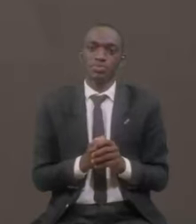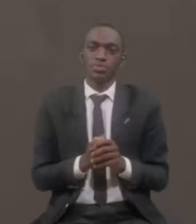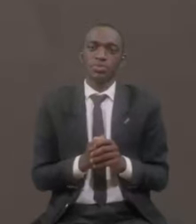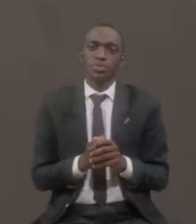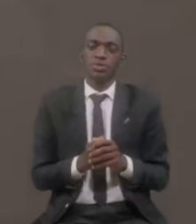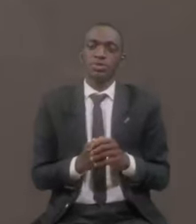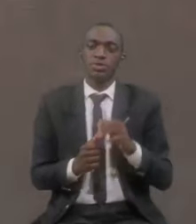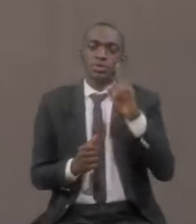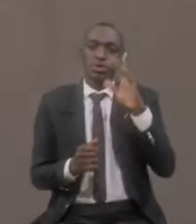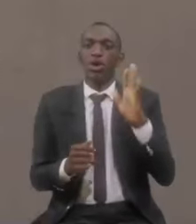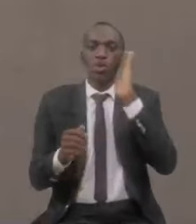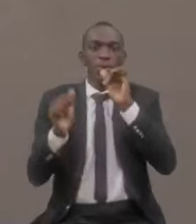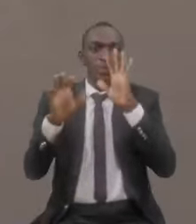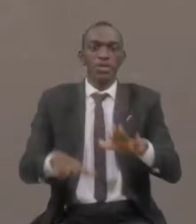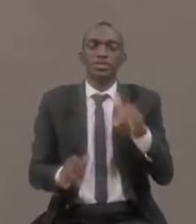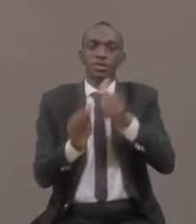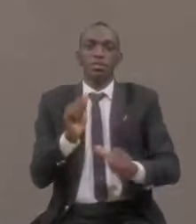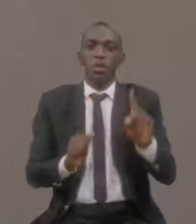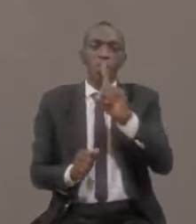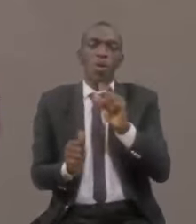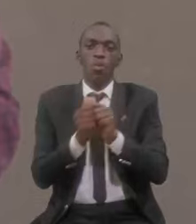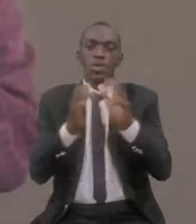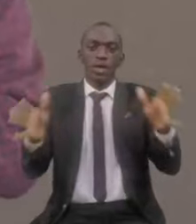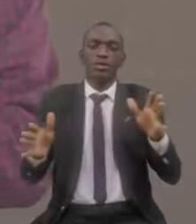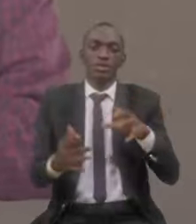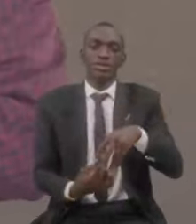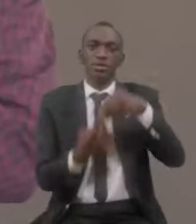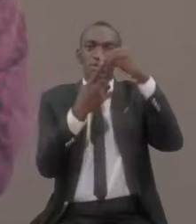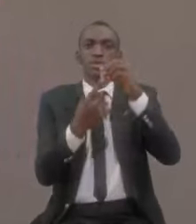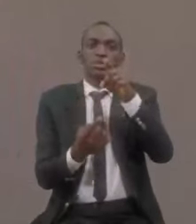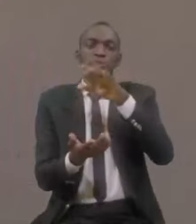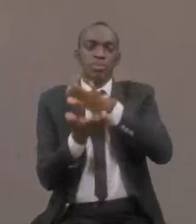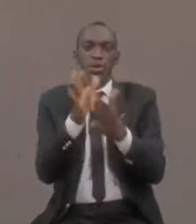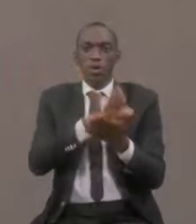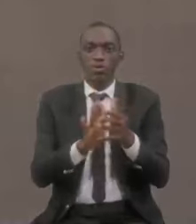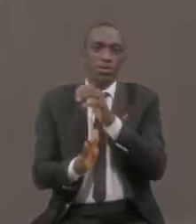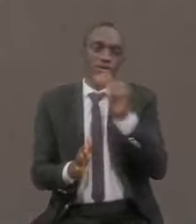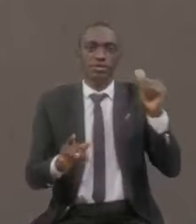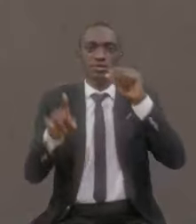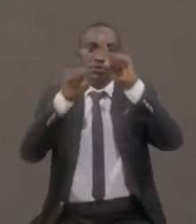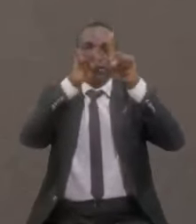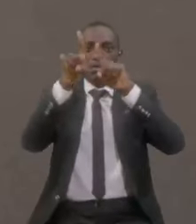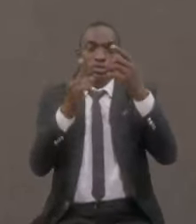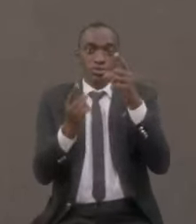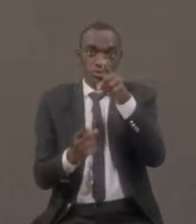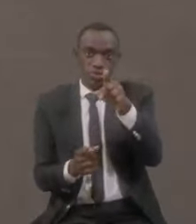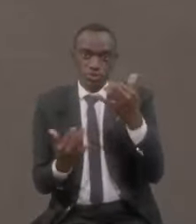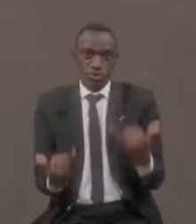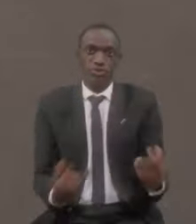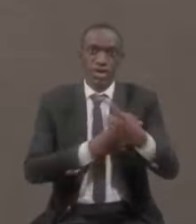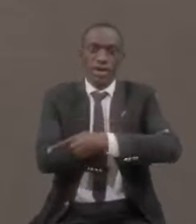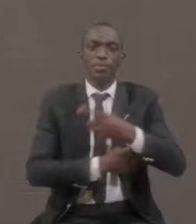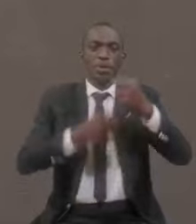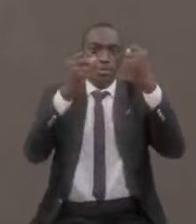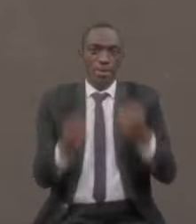que sans exception, vous êtes les prochaines étoiles. Et vous aujourd'hui, la puissance de